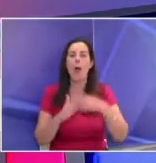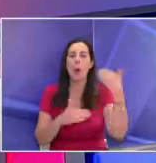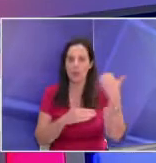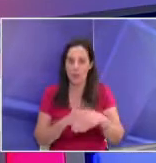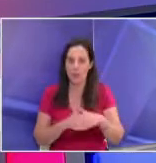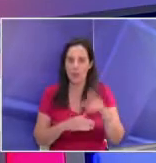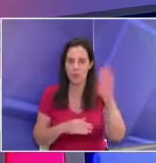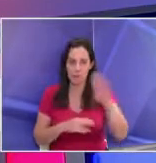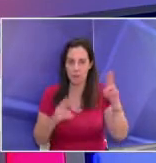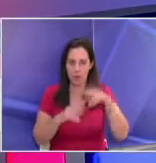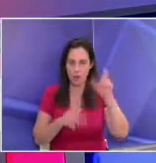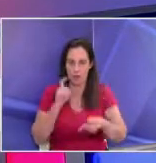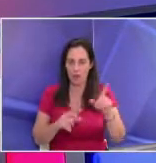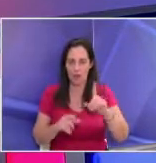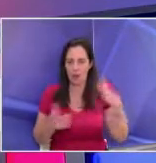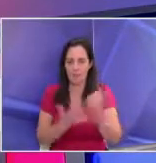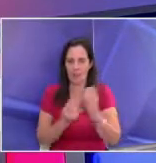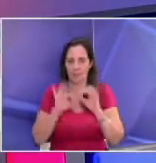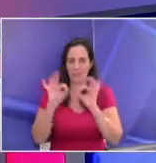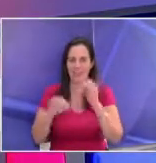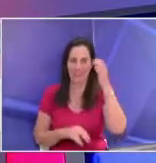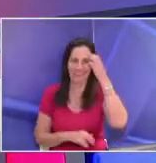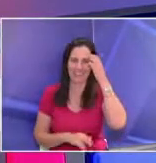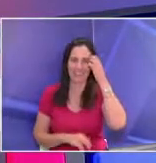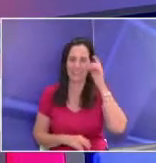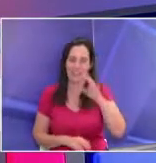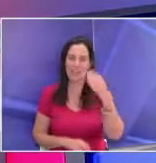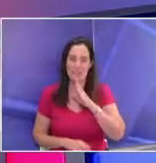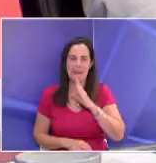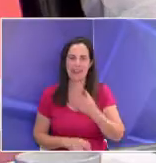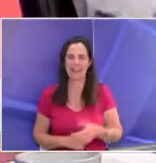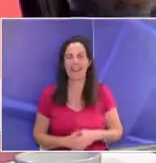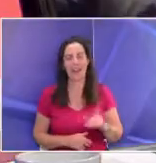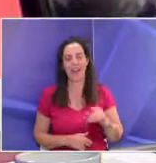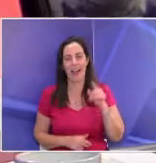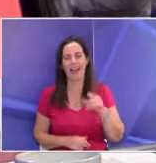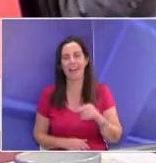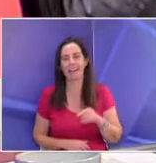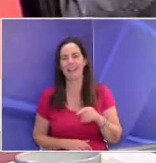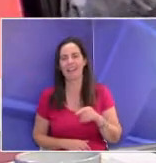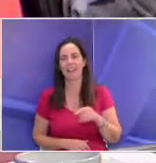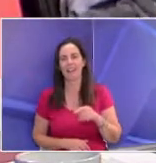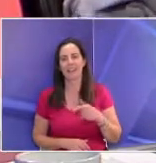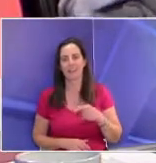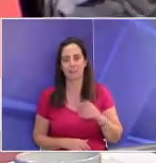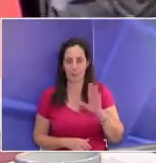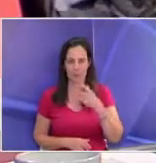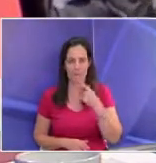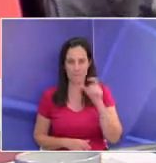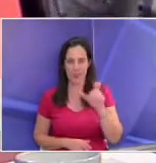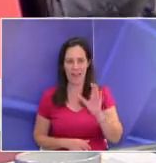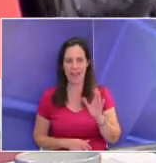הפעם האחרונה שהוא נפגש עם אזרחים לא עבדה טוב בשבילו. כן, לא, אבל... זו הייתה הבעיה. אבל... על זה אנחנו מדברים. ראיתי ציוץ בטוויטר. תן לי מילה